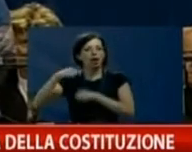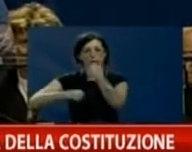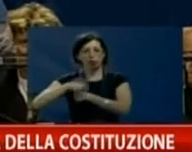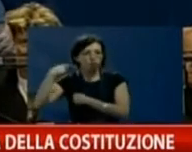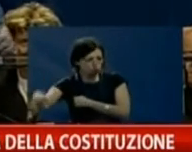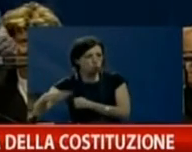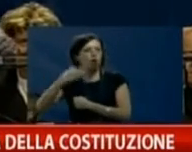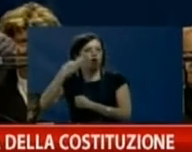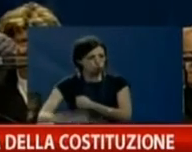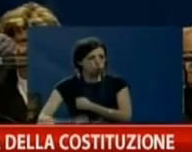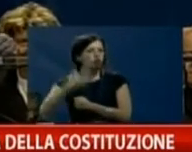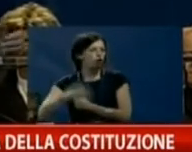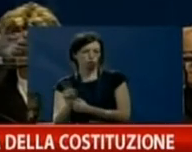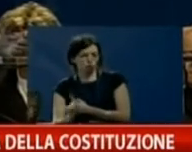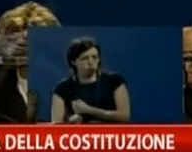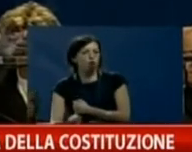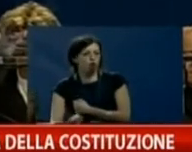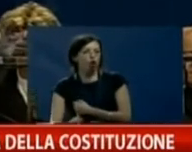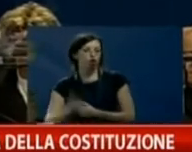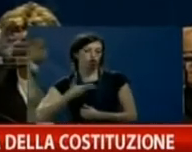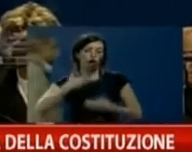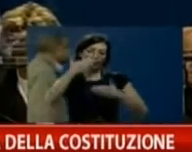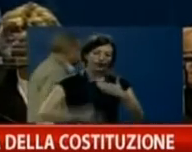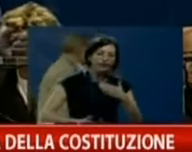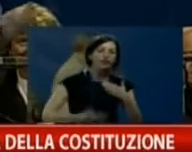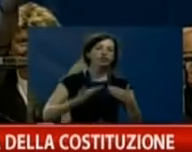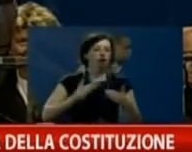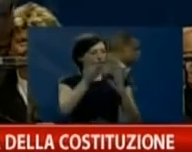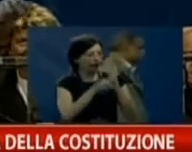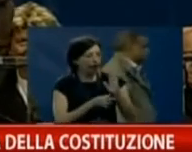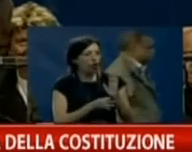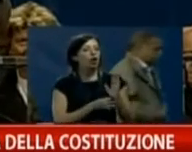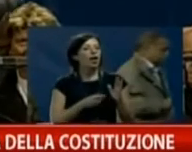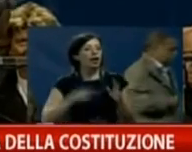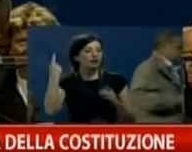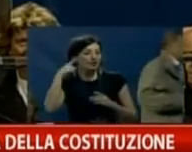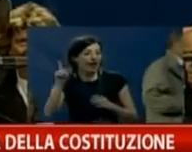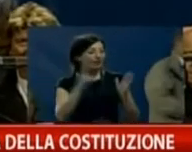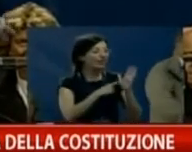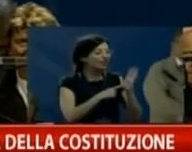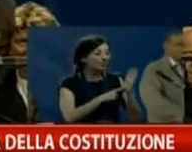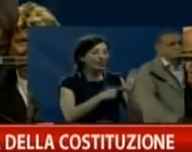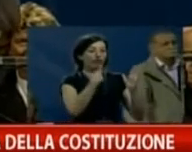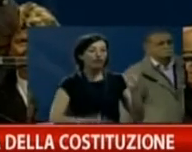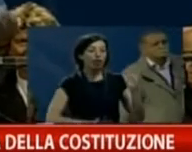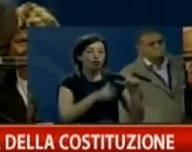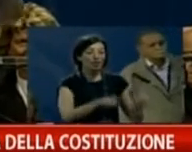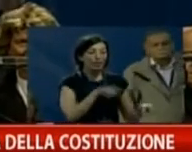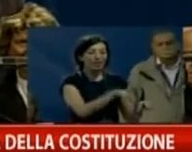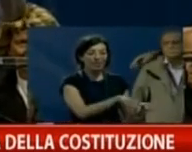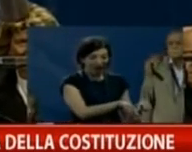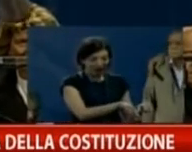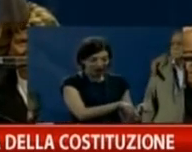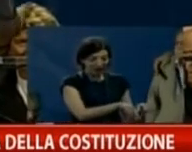quello che voi sapete, ha detto: quando sono in conflitto diritti fondamentali delle persone, e in quel caso